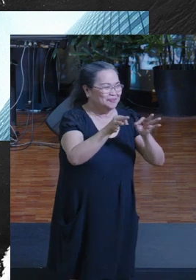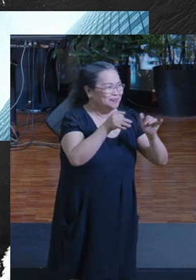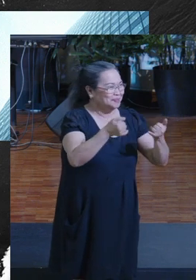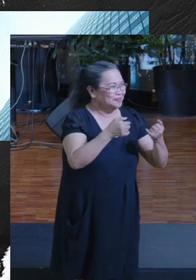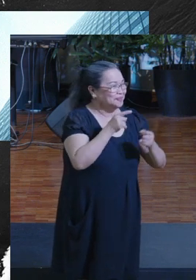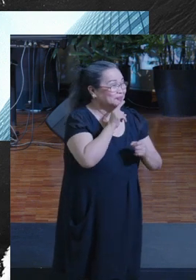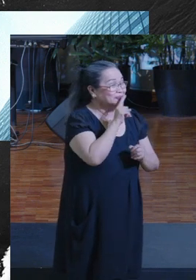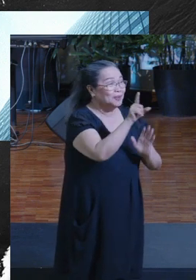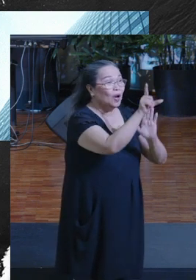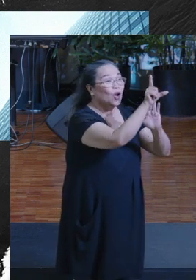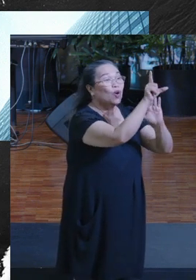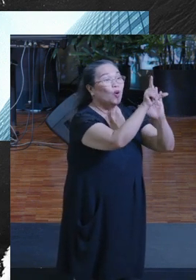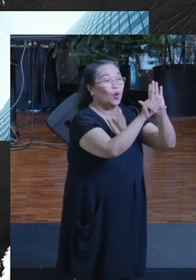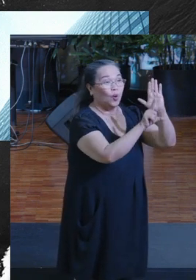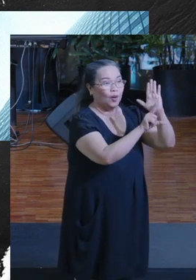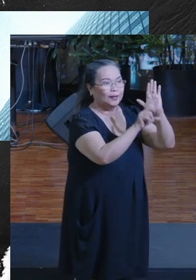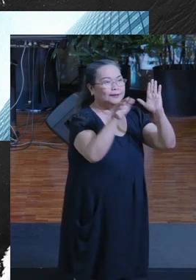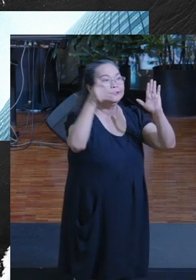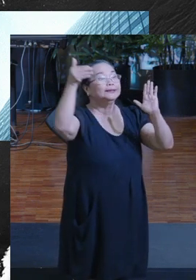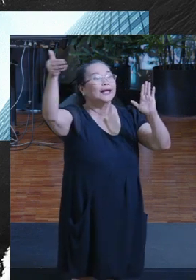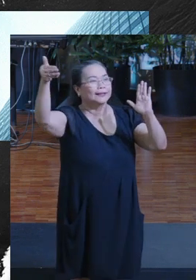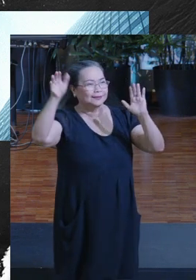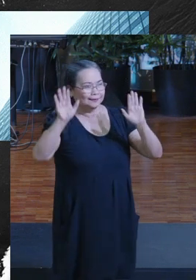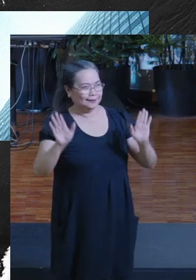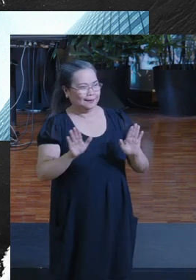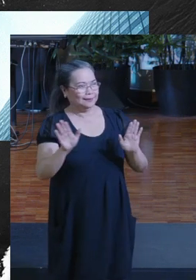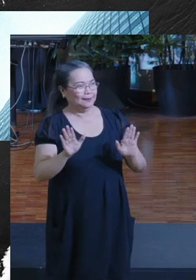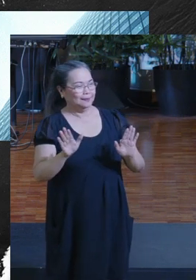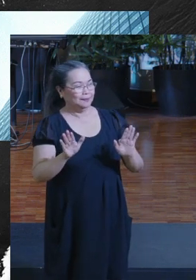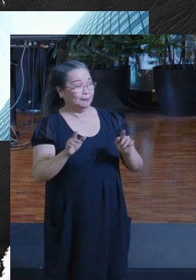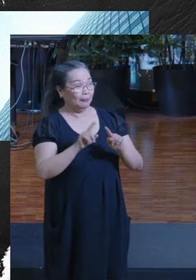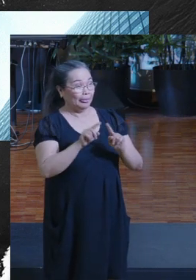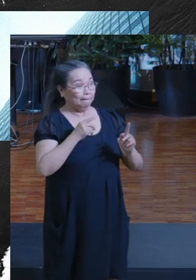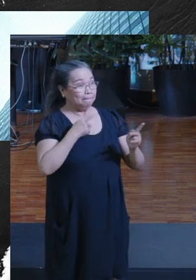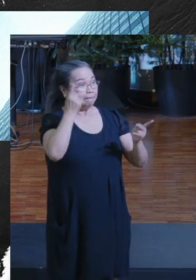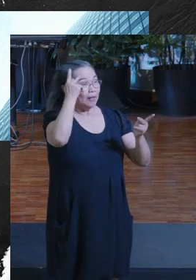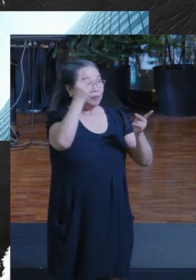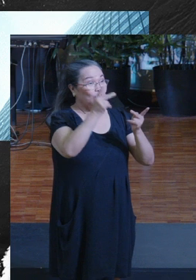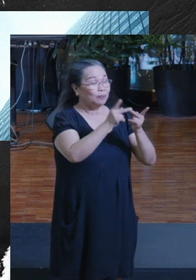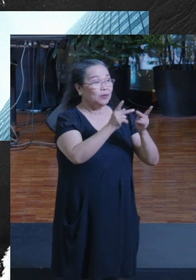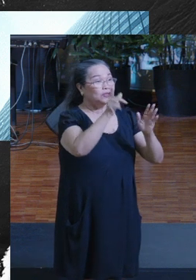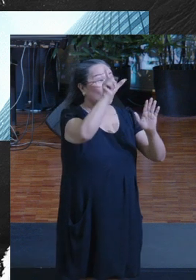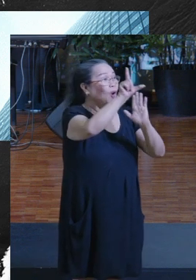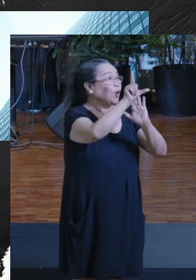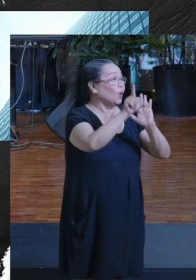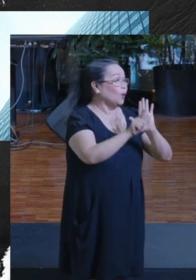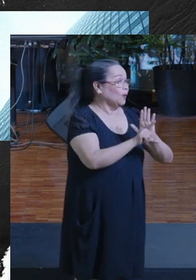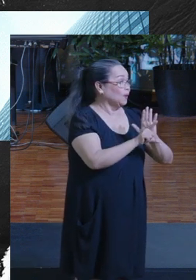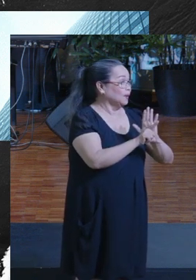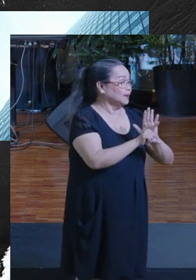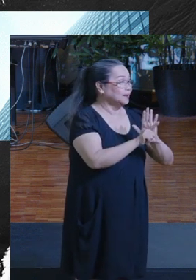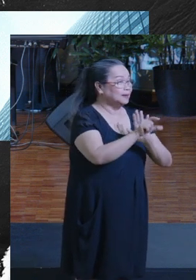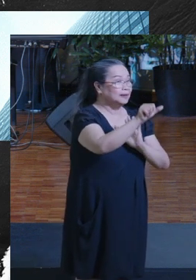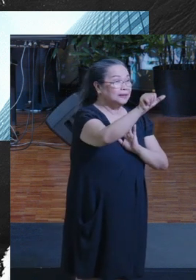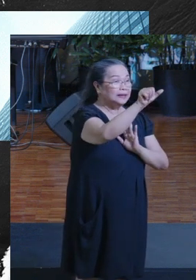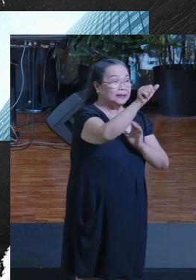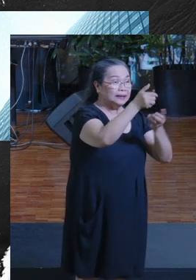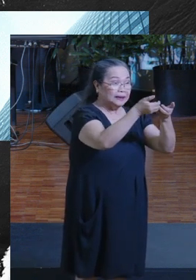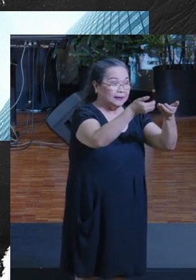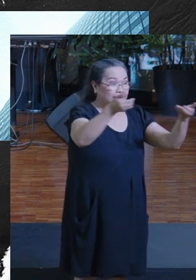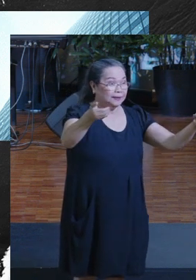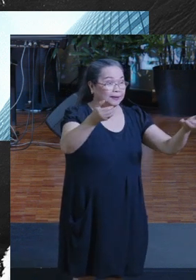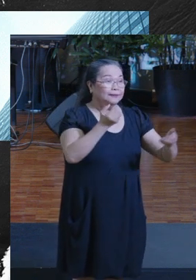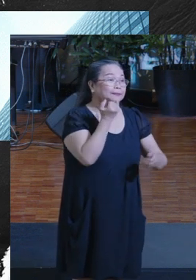natin ang law, the next message. Pero ang isang purpose ng law, no, ay ihiwalay ang Israel sa ibang